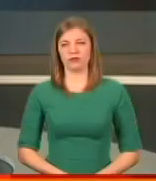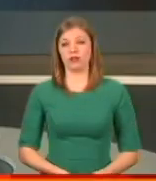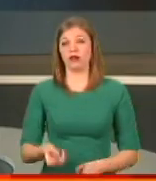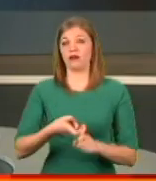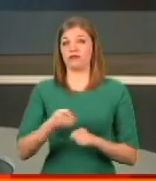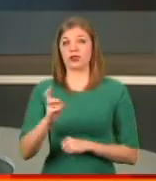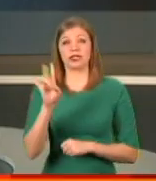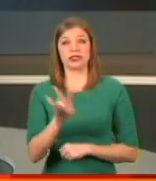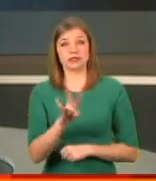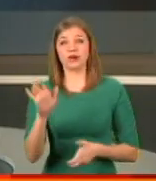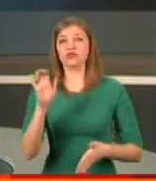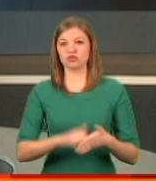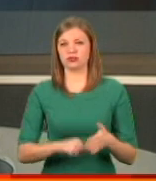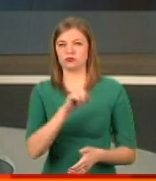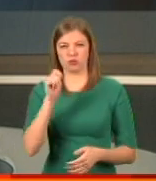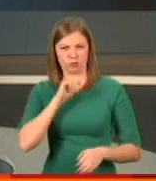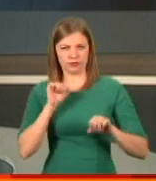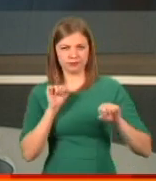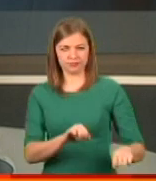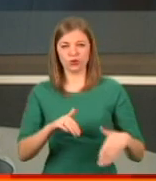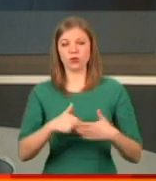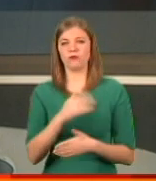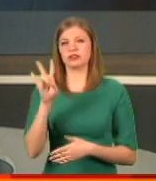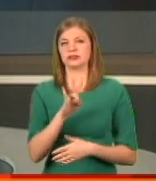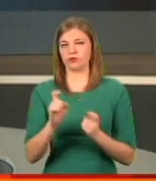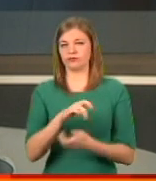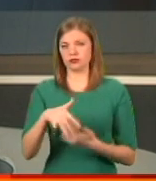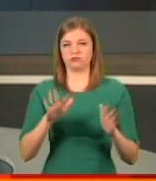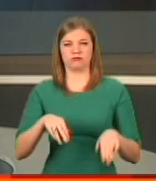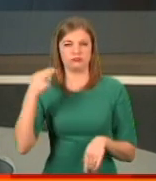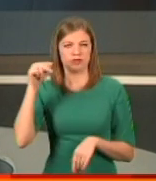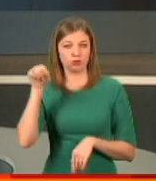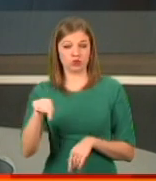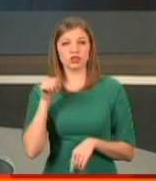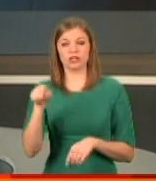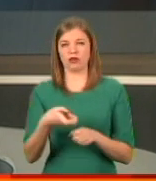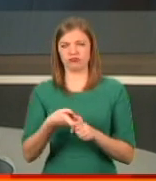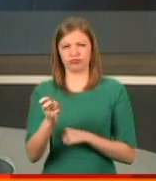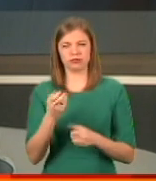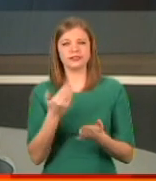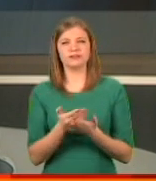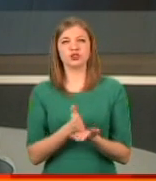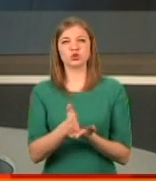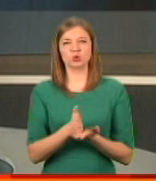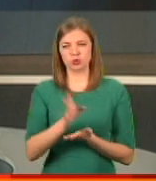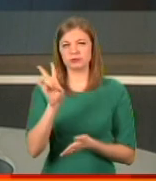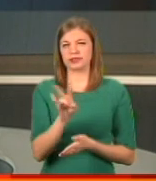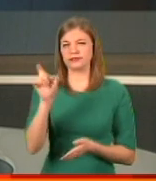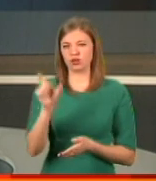Вигнали із церкви через проукраїнську позицію. Новий церковний скандал у Запоріжжі. Там відсторонили від служби